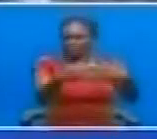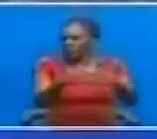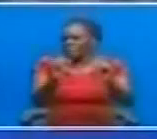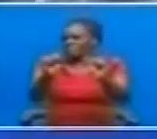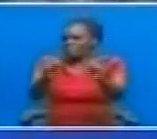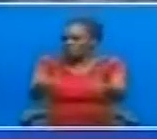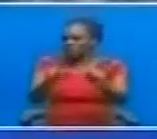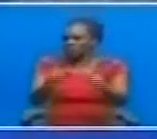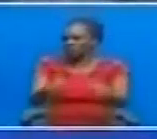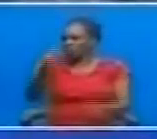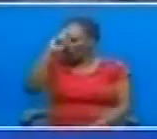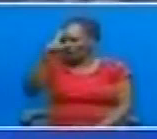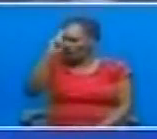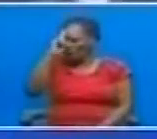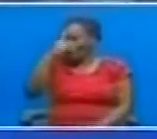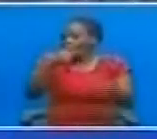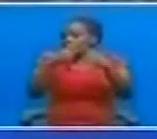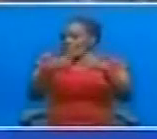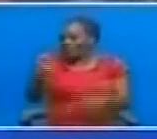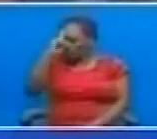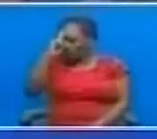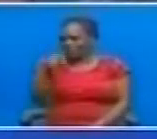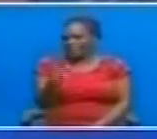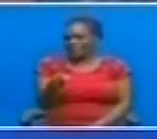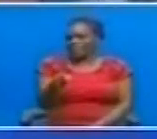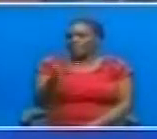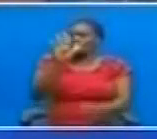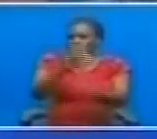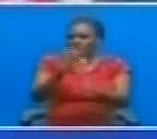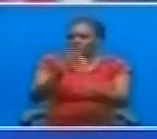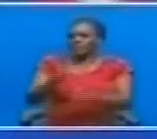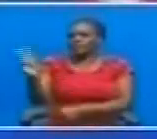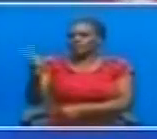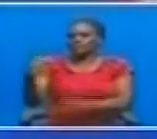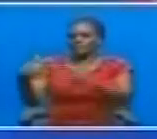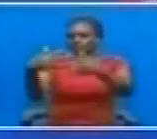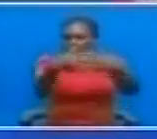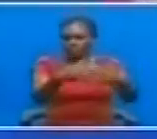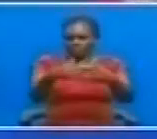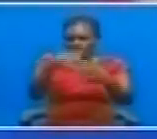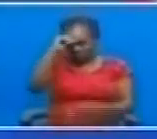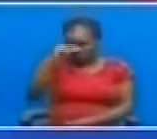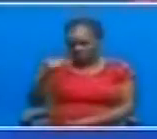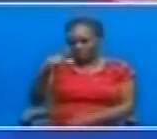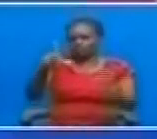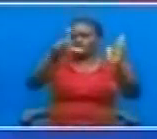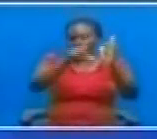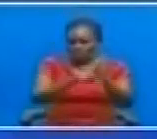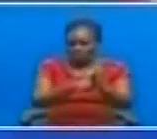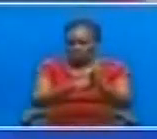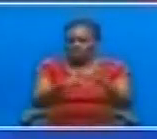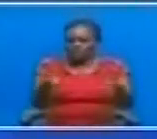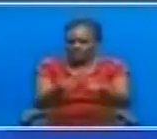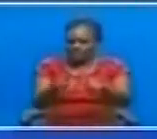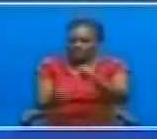Huenda iwe hiyo ni dhana tu, lakini dhana hiyo huwafanya marais wengi kuheshimu ushauri na mwelekeo utolewao